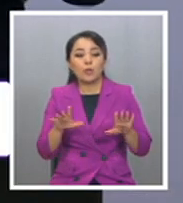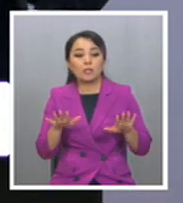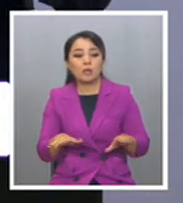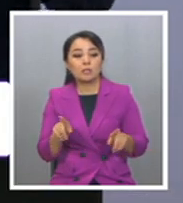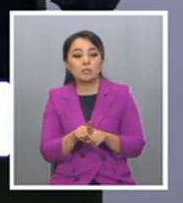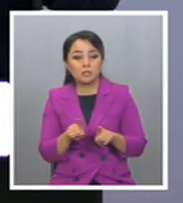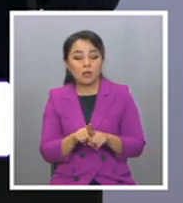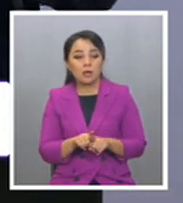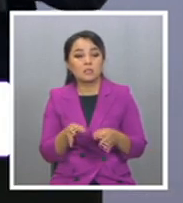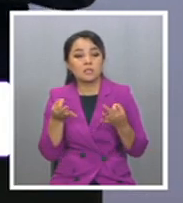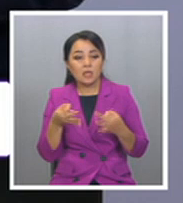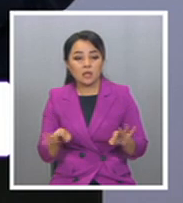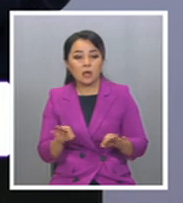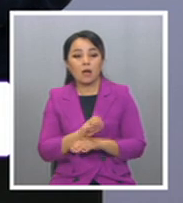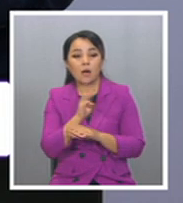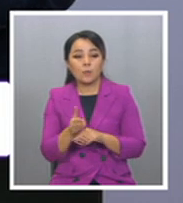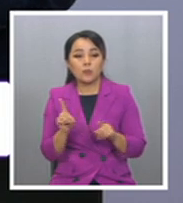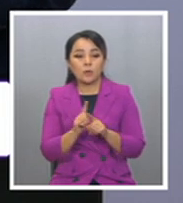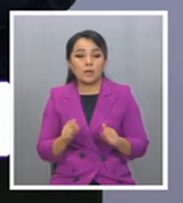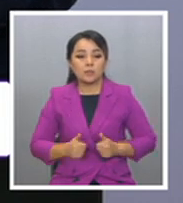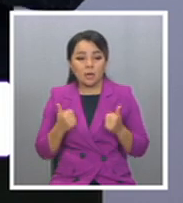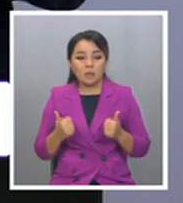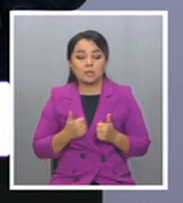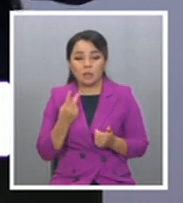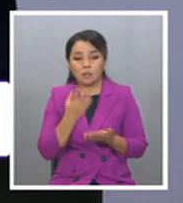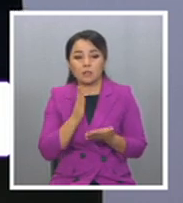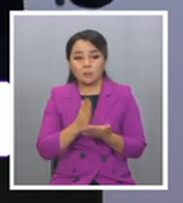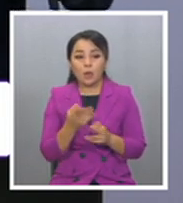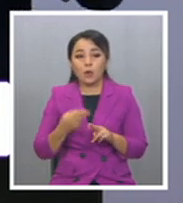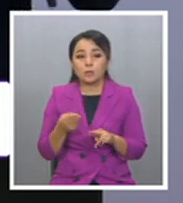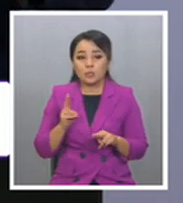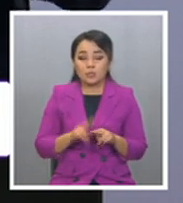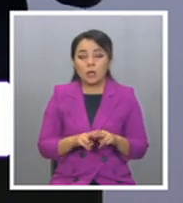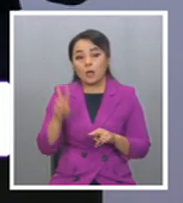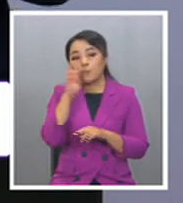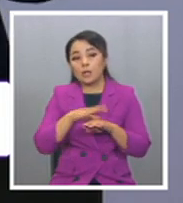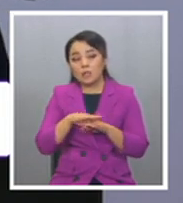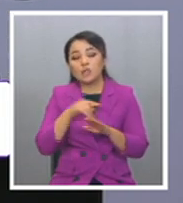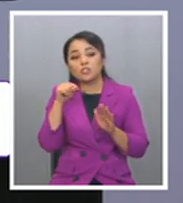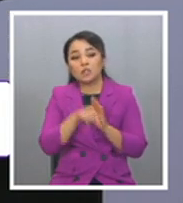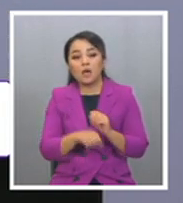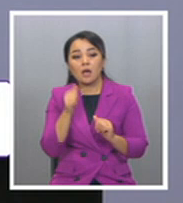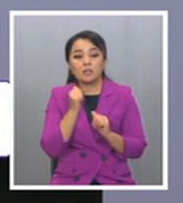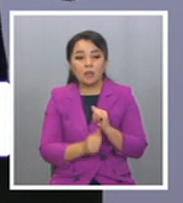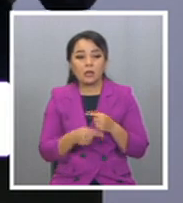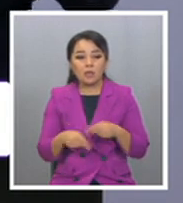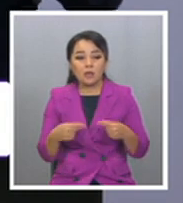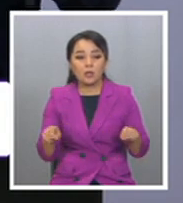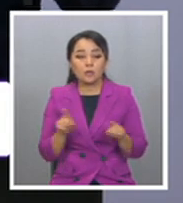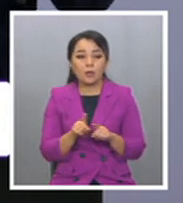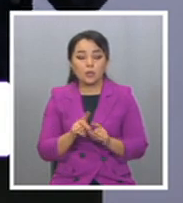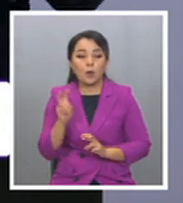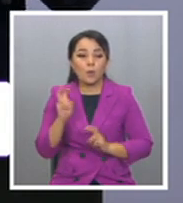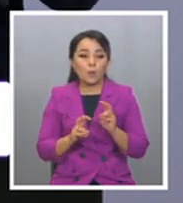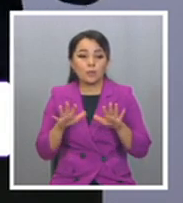субъектінің еркіндігін қамтамасыз етуге тырысты. Яғни, мемлекеттің ішіндегі әрбір